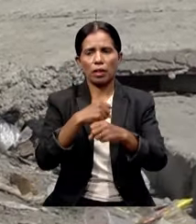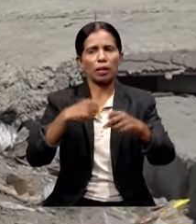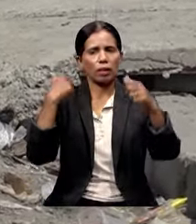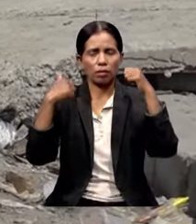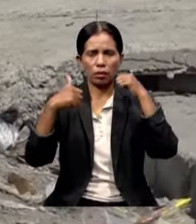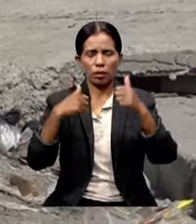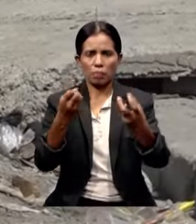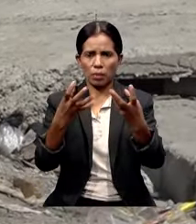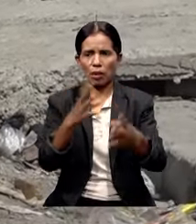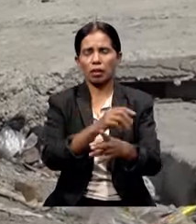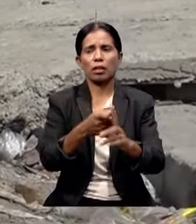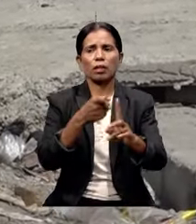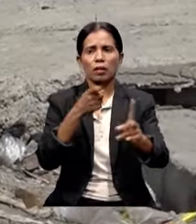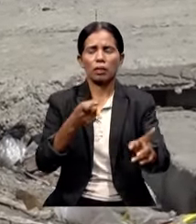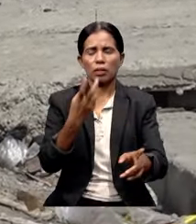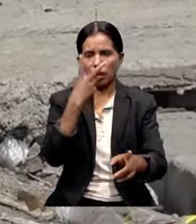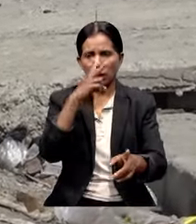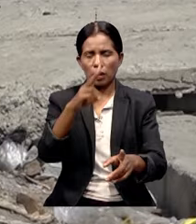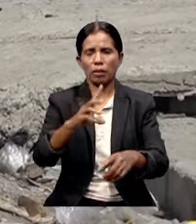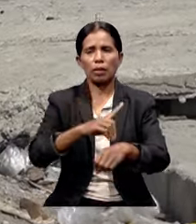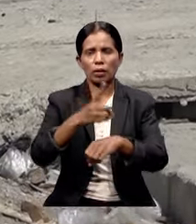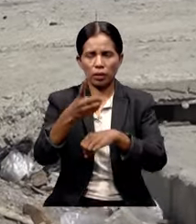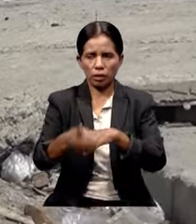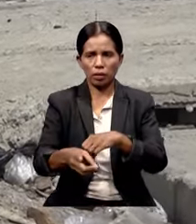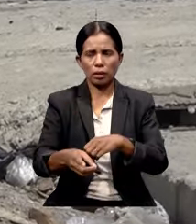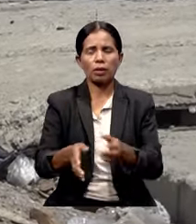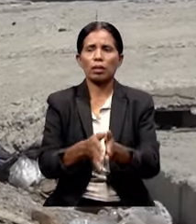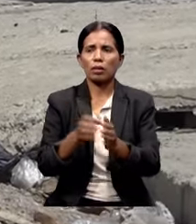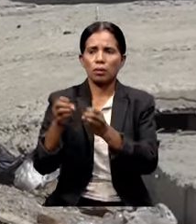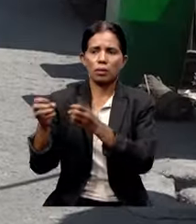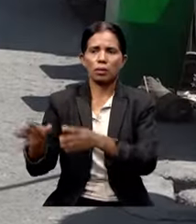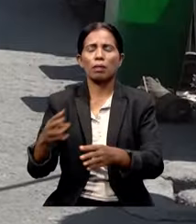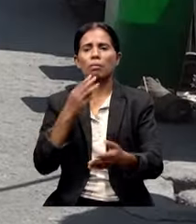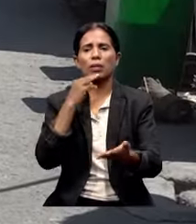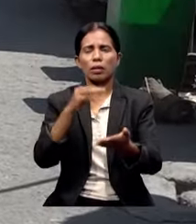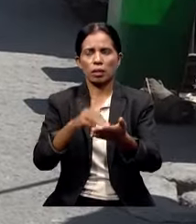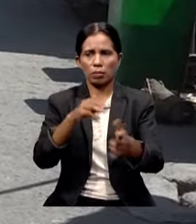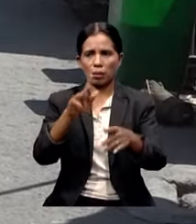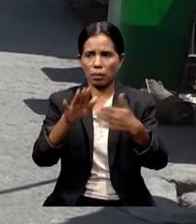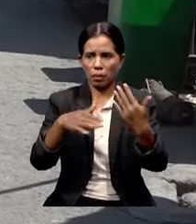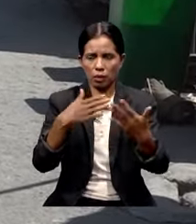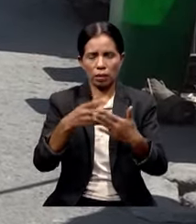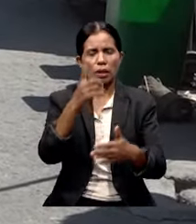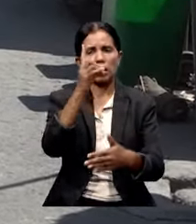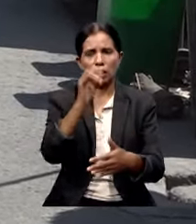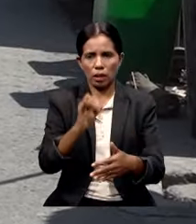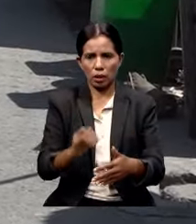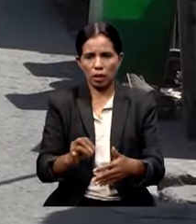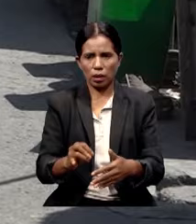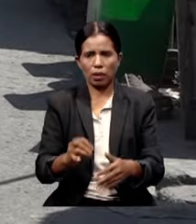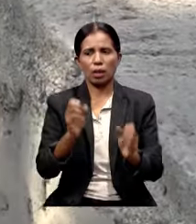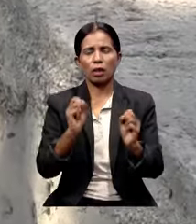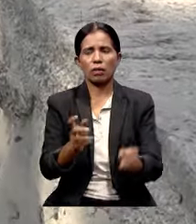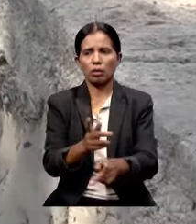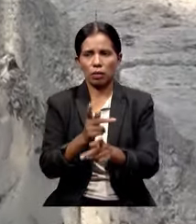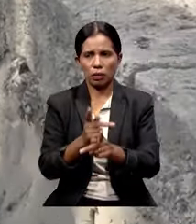atividade lubu kida hori minimiza inundasaun no nia husi kela mensazen ba komunidade sira iha dili laran atu